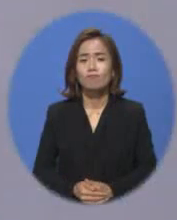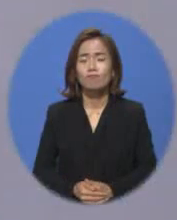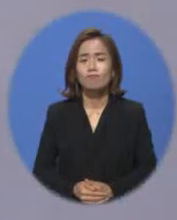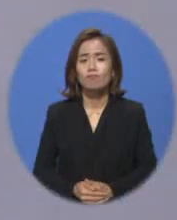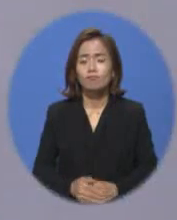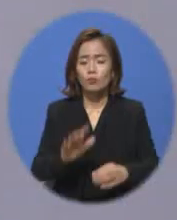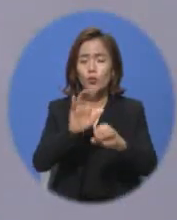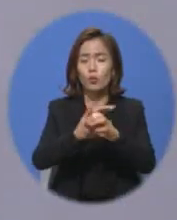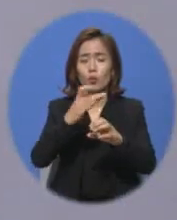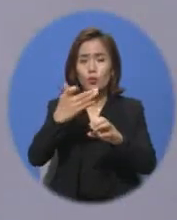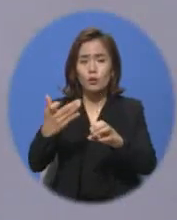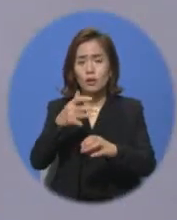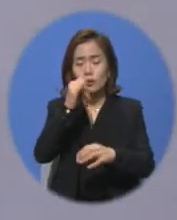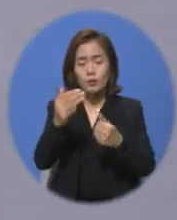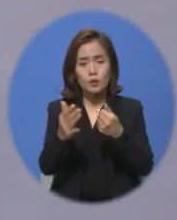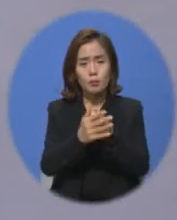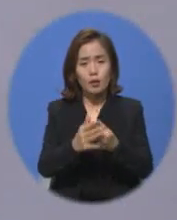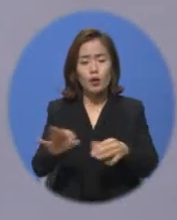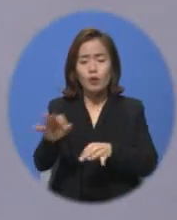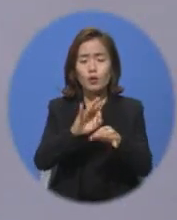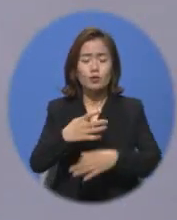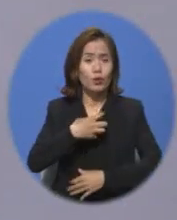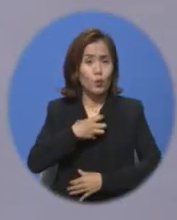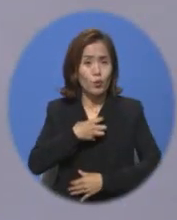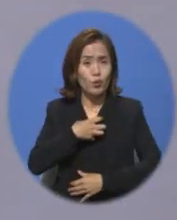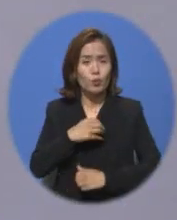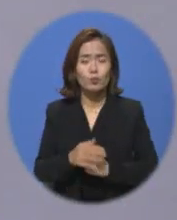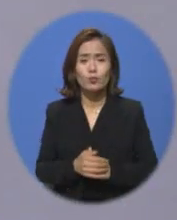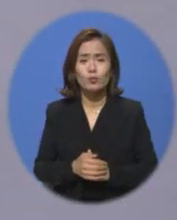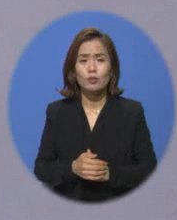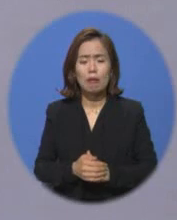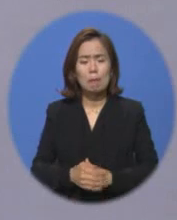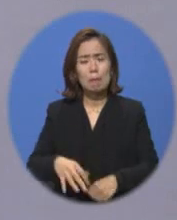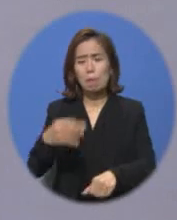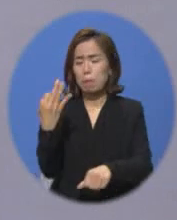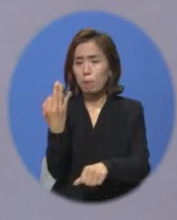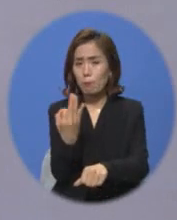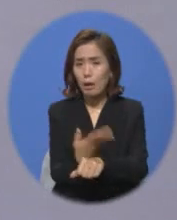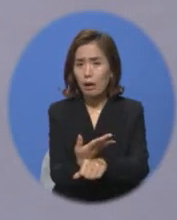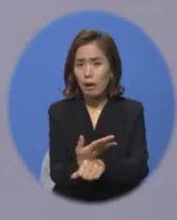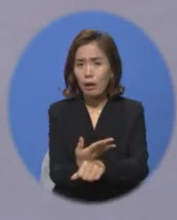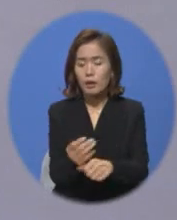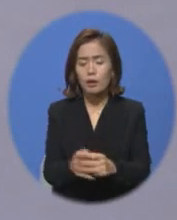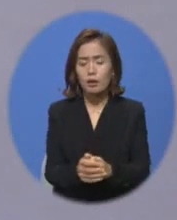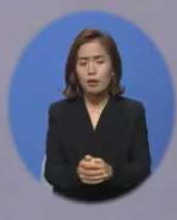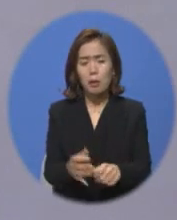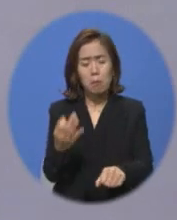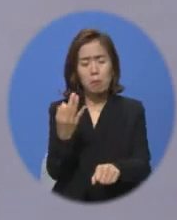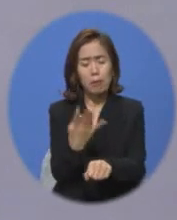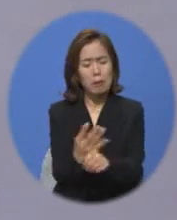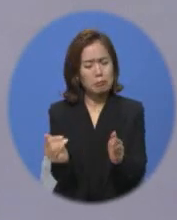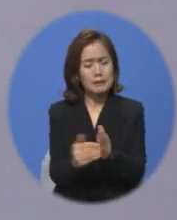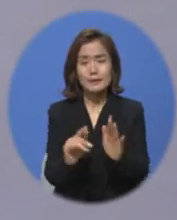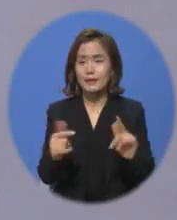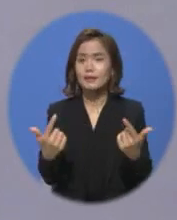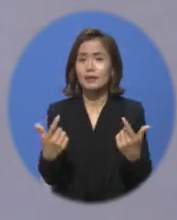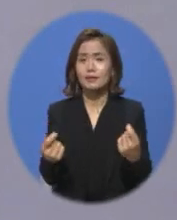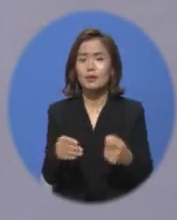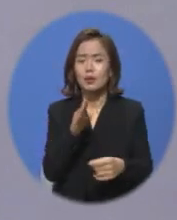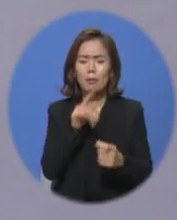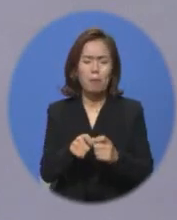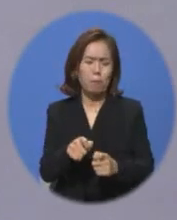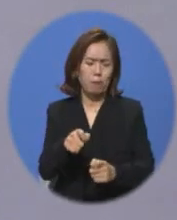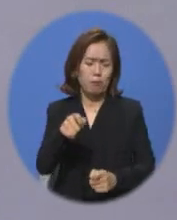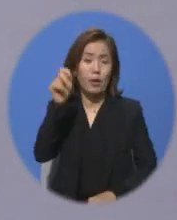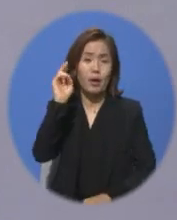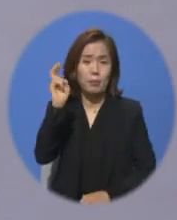예. 코로나19로인해우리가겪고있는경제위기는 몇달안에간단히해결될상황이아닙니다 .매우장기간지속